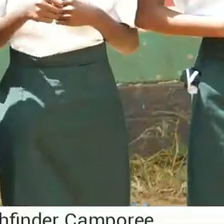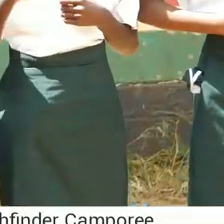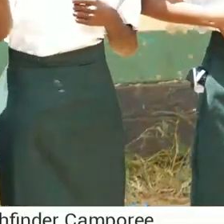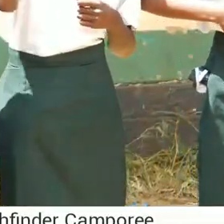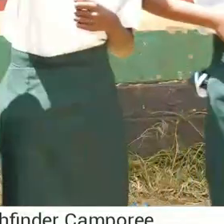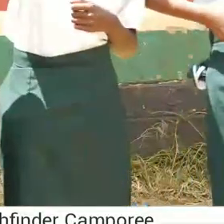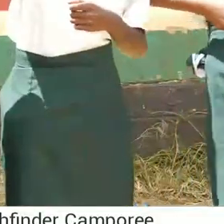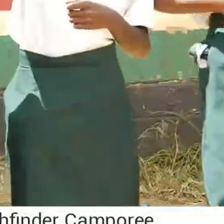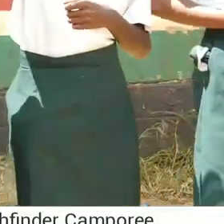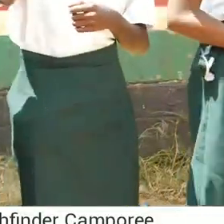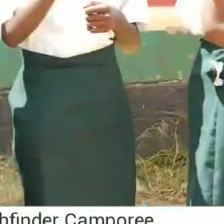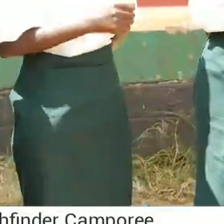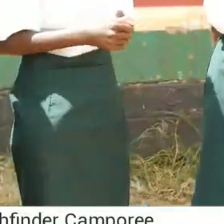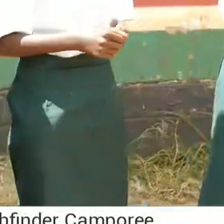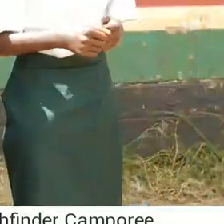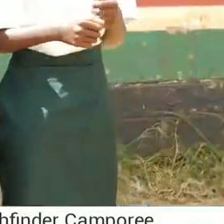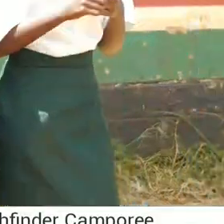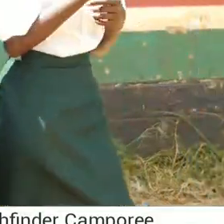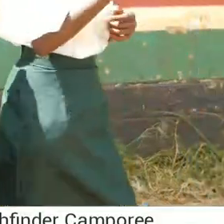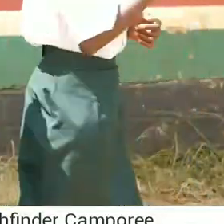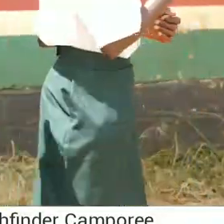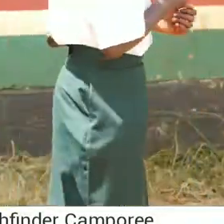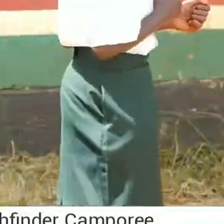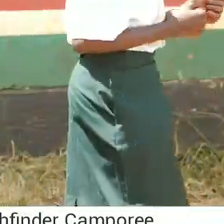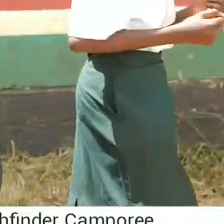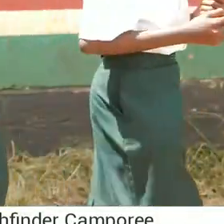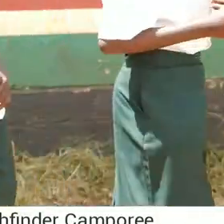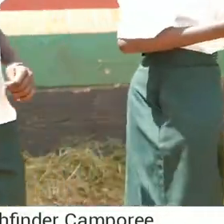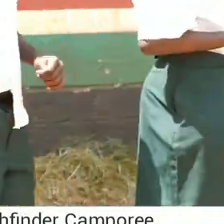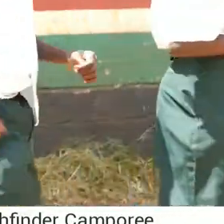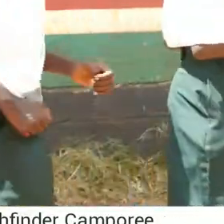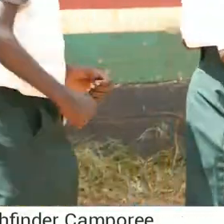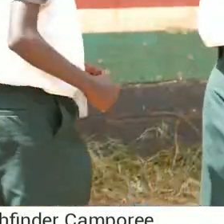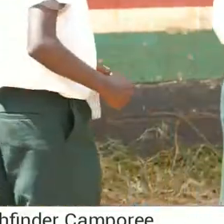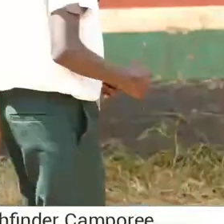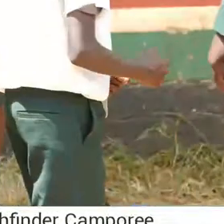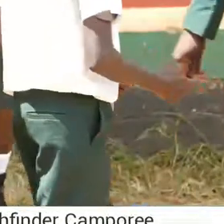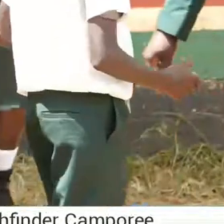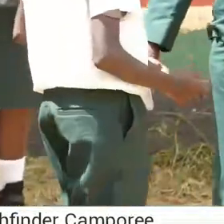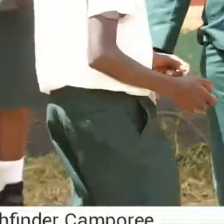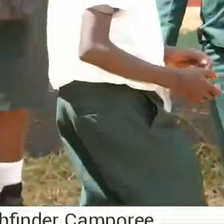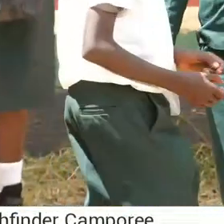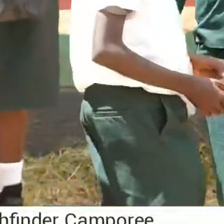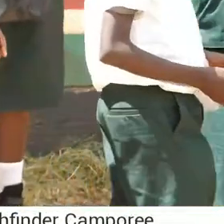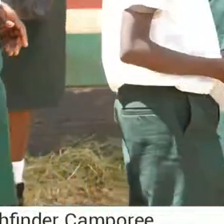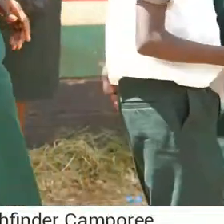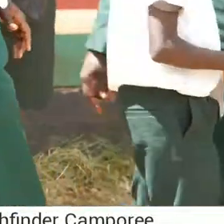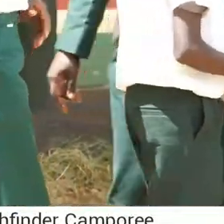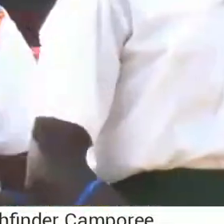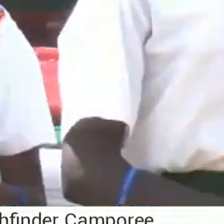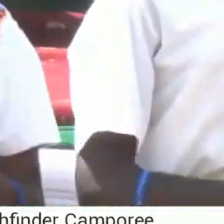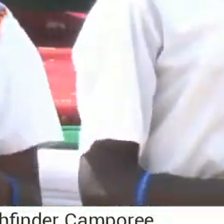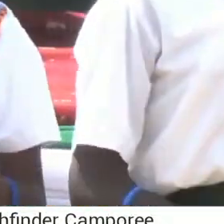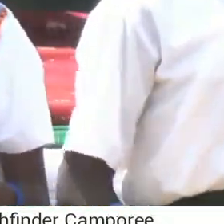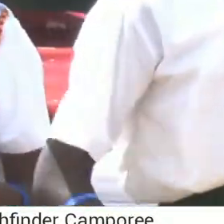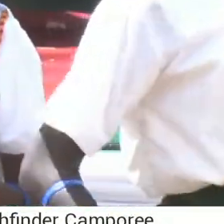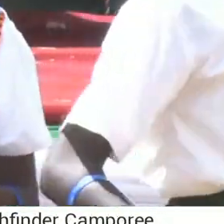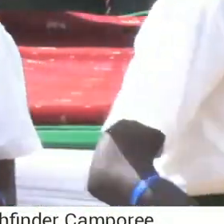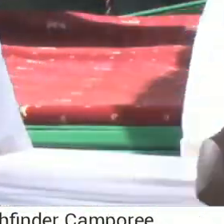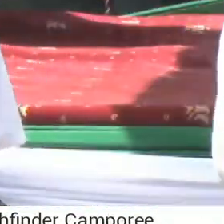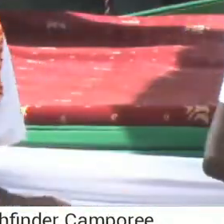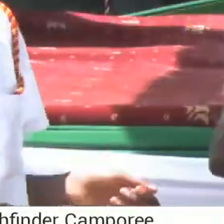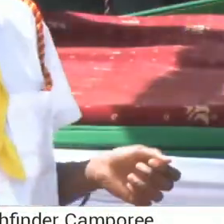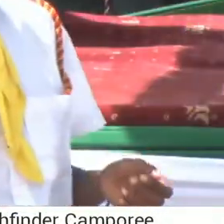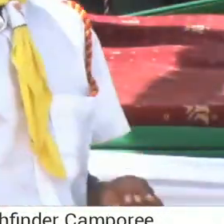shetani tumtazamie. Yesu naona, atufikishe nyumbani. Imani